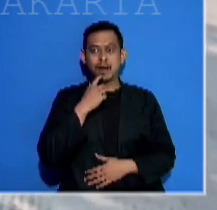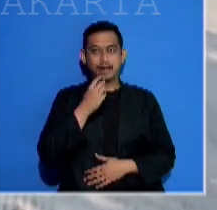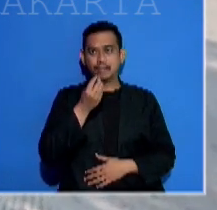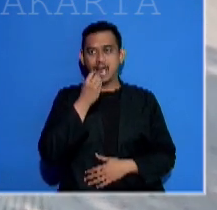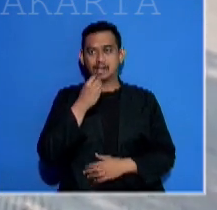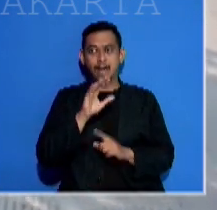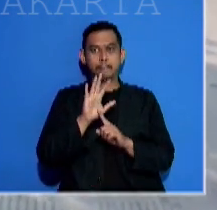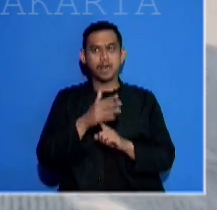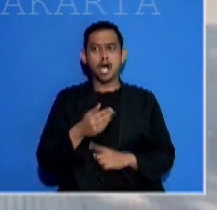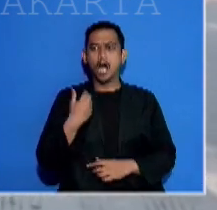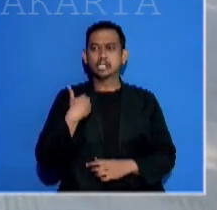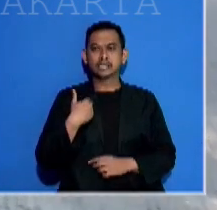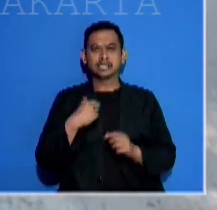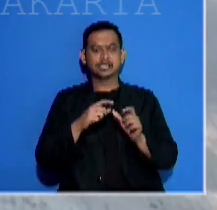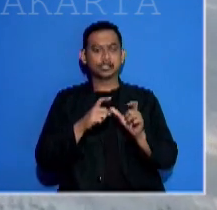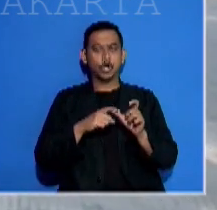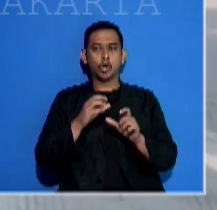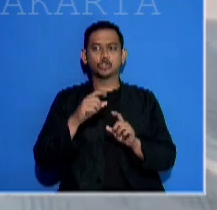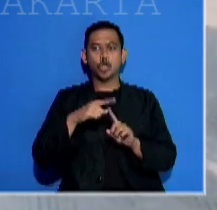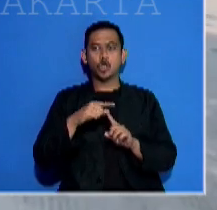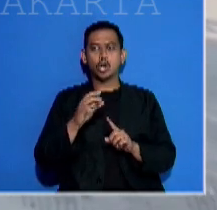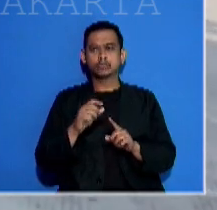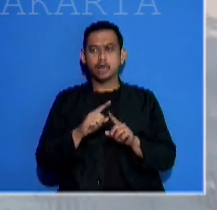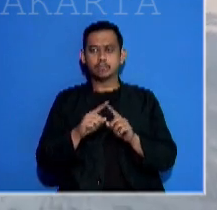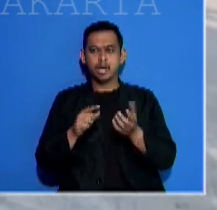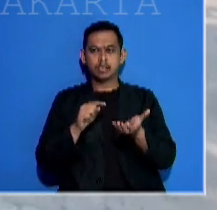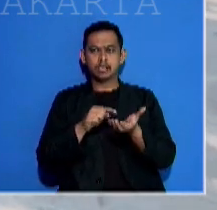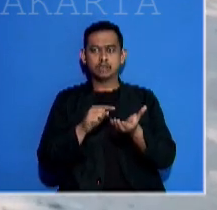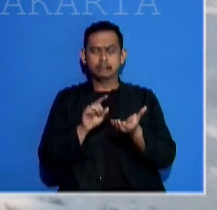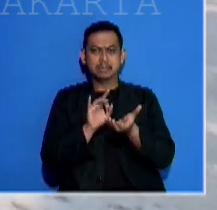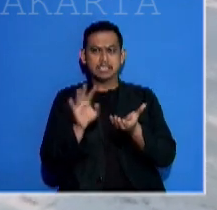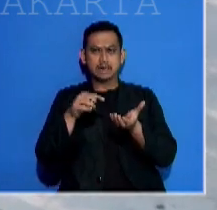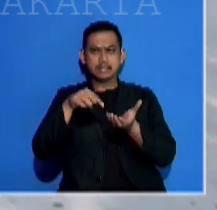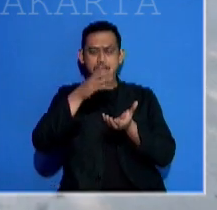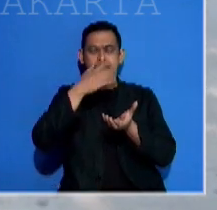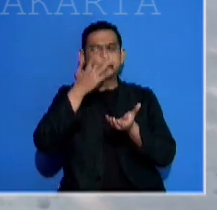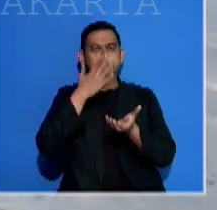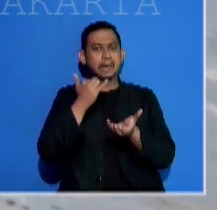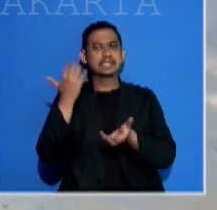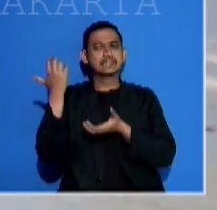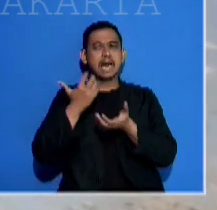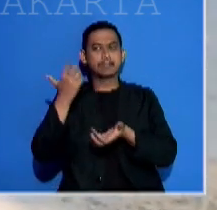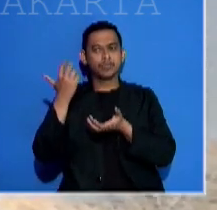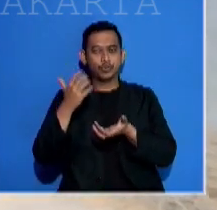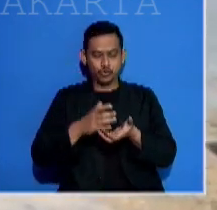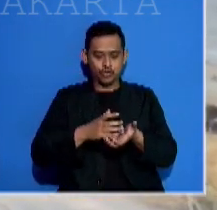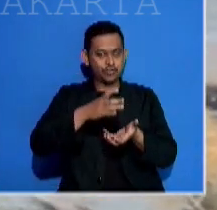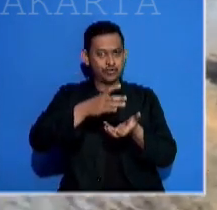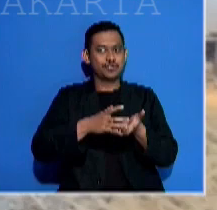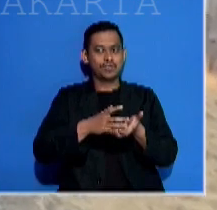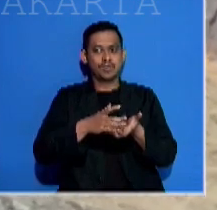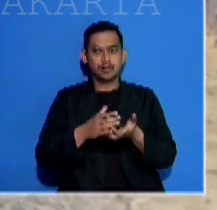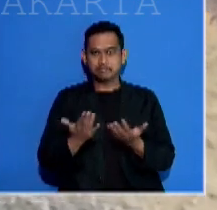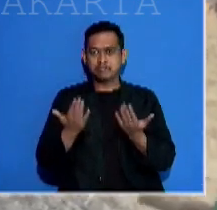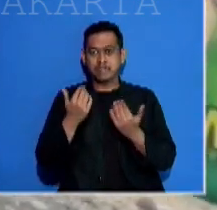Nah, ada soto, ini wadahnya unik pemirsa, yaitu menggunakan bambu. Seperti apa? Yuk,